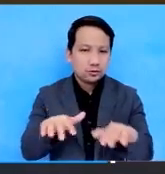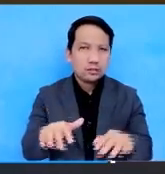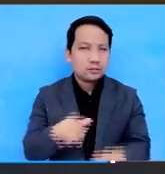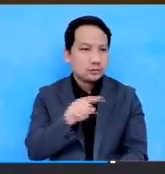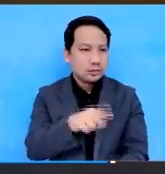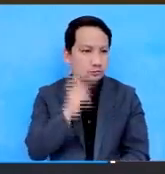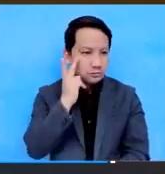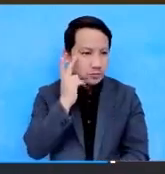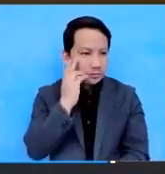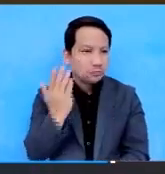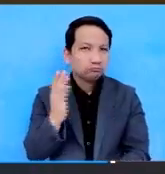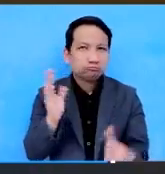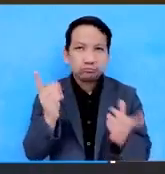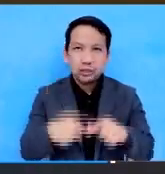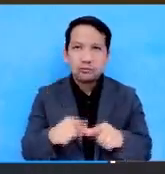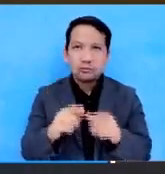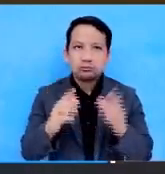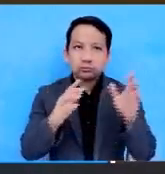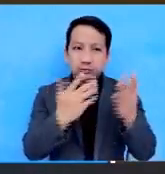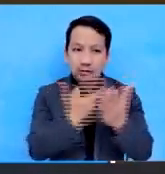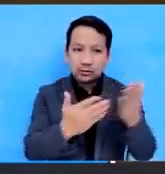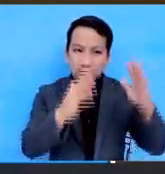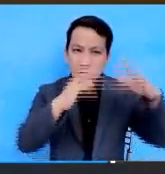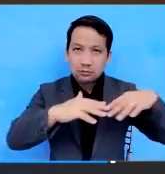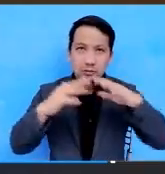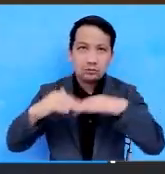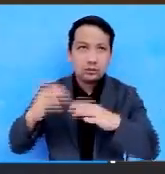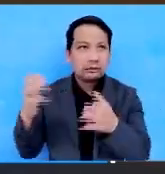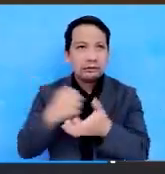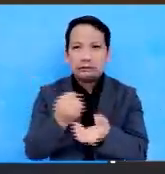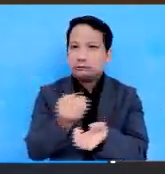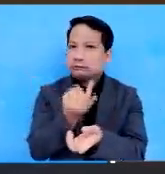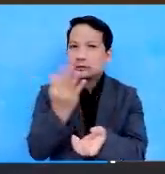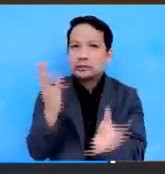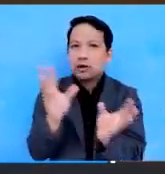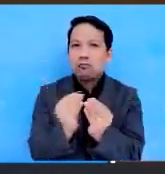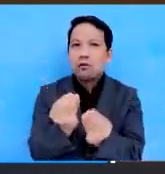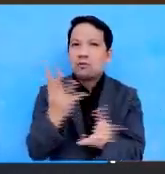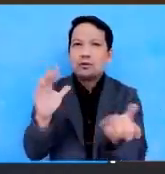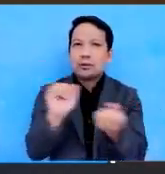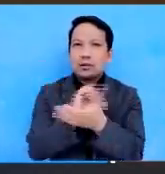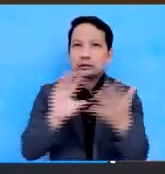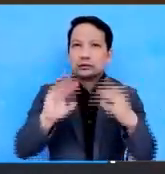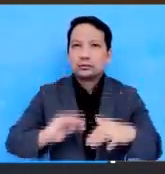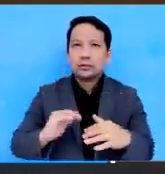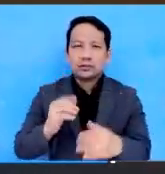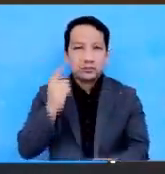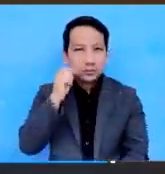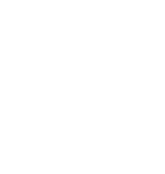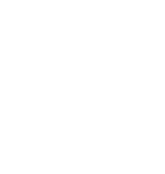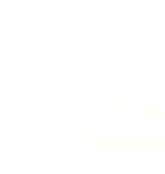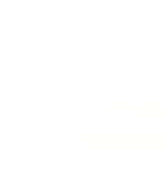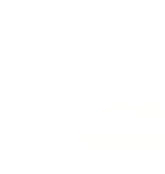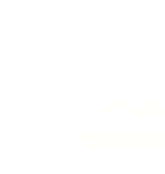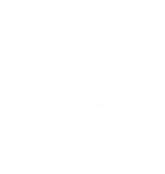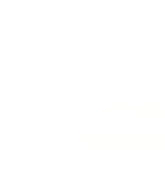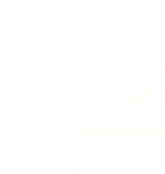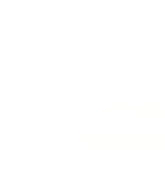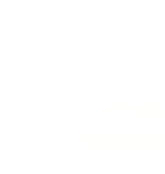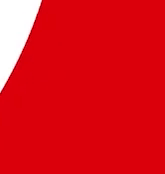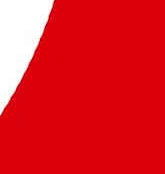nila ang pinsala sa infrastruktura sa ngayon. Nagbabalita mula sa frontline, Gem Avancenia, News 5.